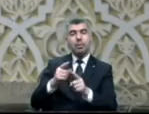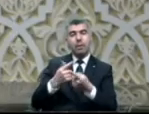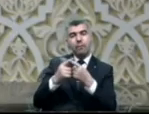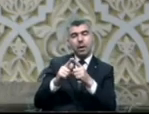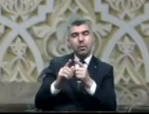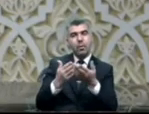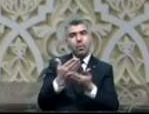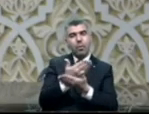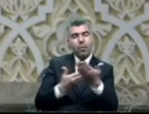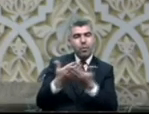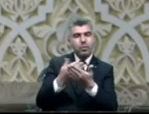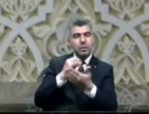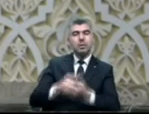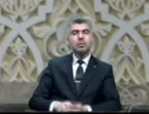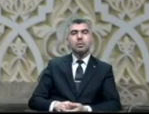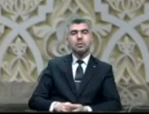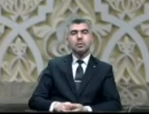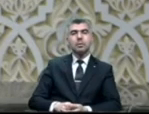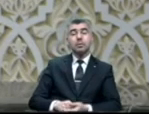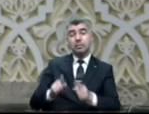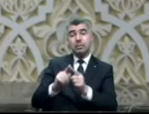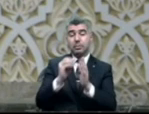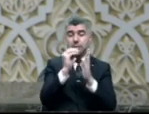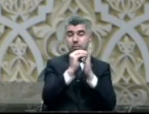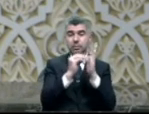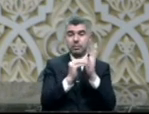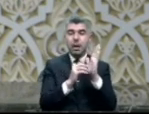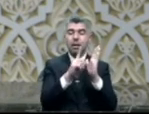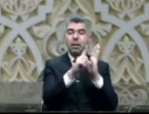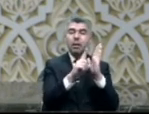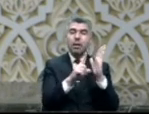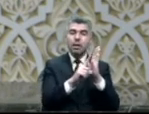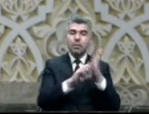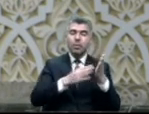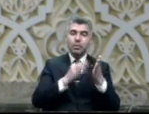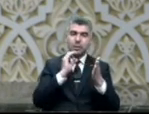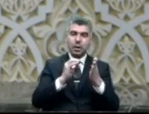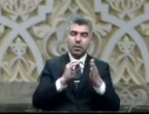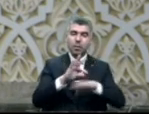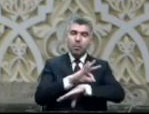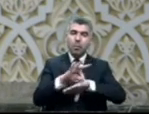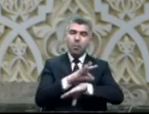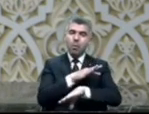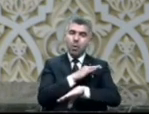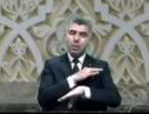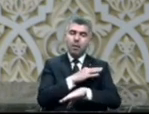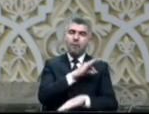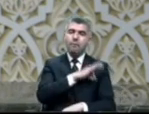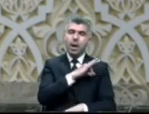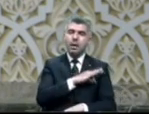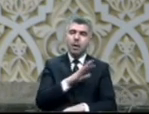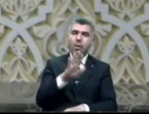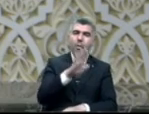ديالها في التطبيق ديال السليم والأمثل للمقتضيات القانونية لتمكين مواردها البشرية من الاستفادة من كل